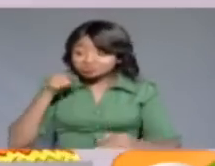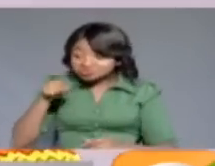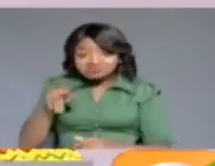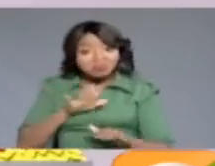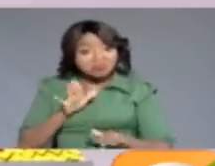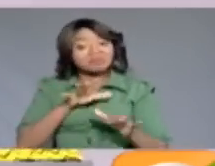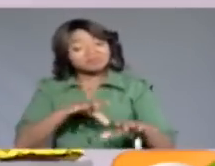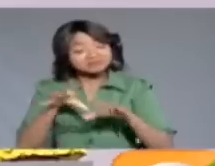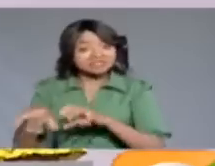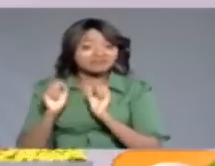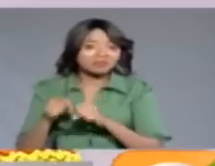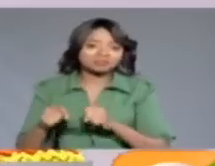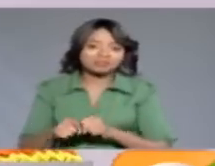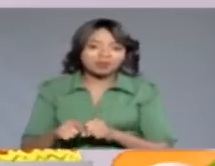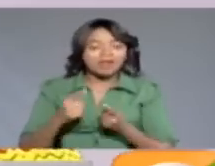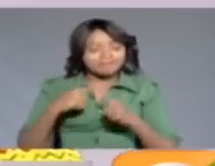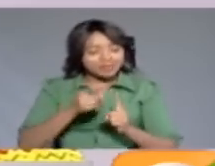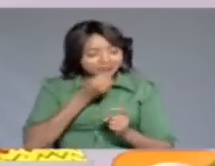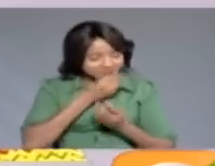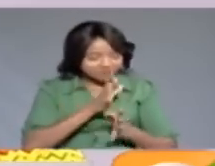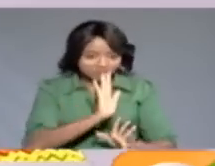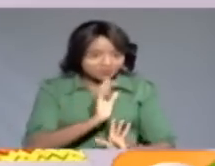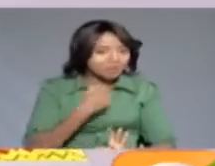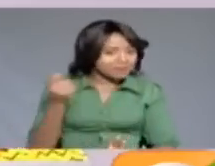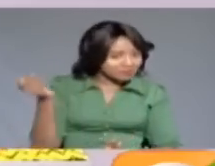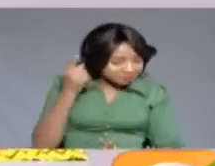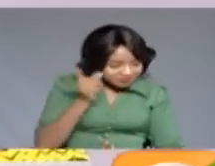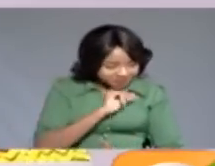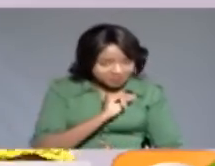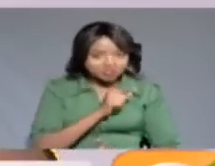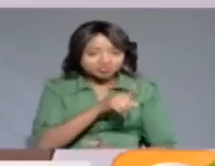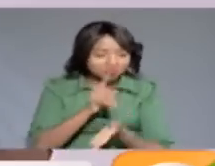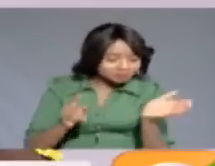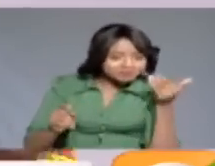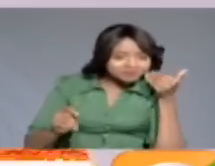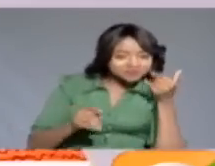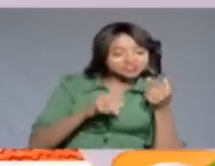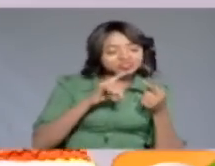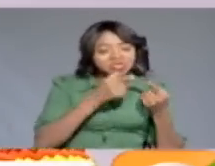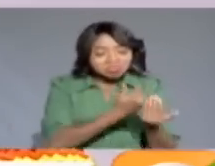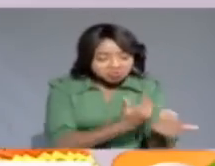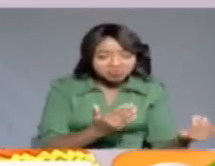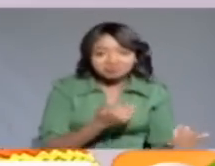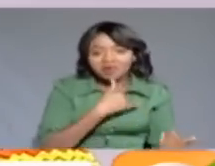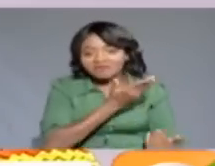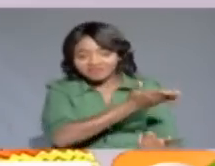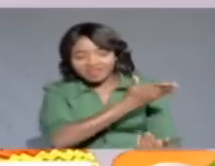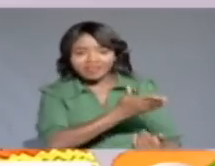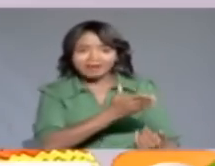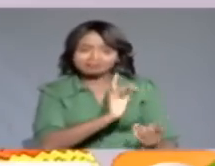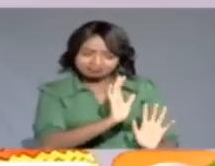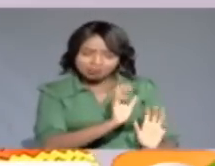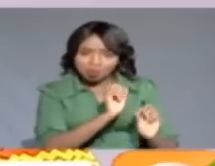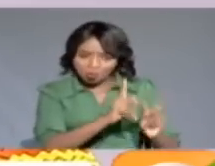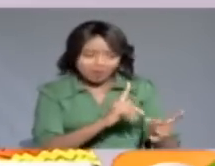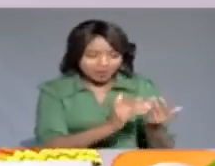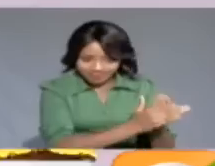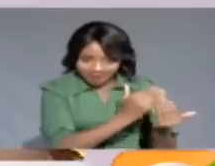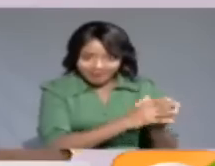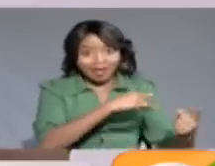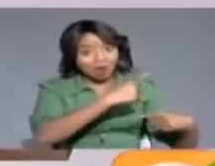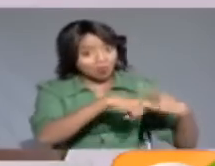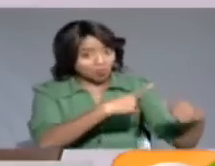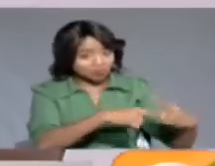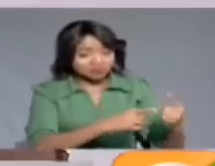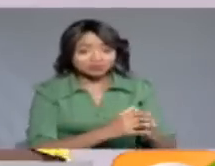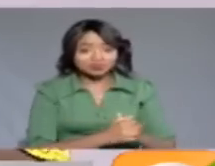watoto watashughulikiwa na kama alikokuwa anataka mke wa pili. Mwanamume akitaka kuwa mke wa pili sidhani kama mtu anaweza kumzuia, unaona?